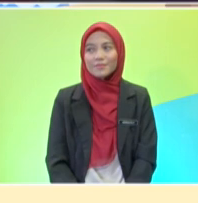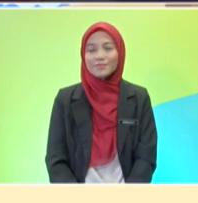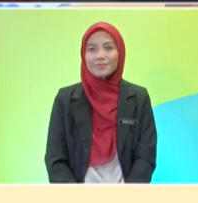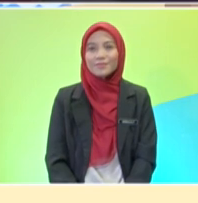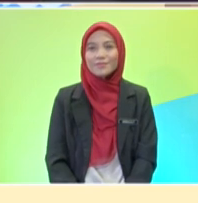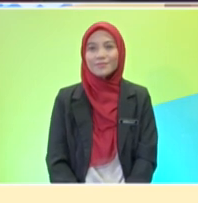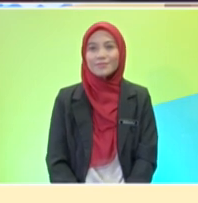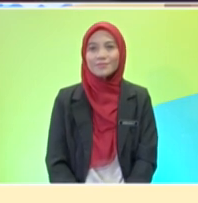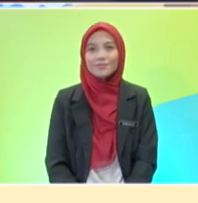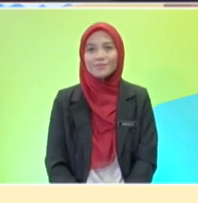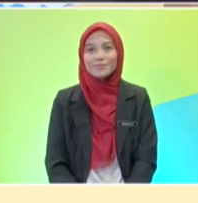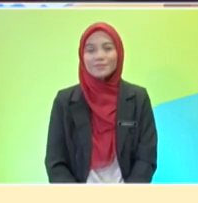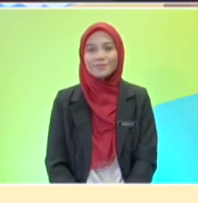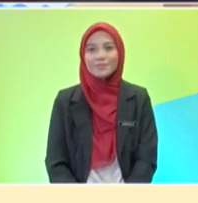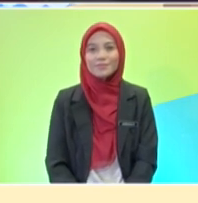wow